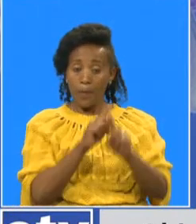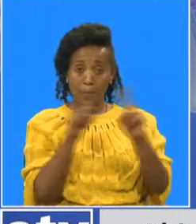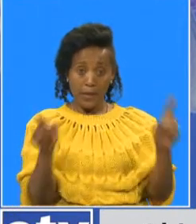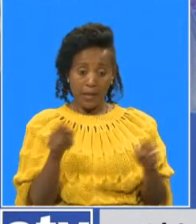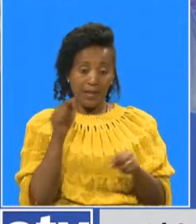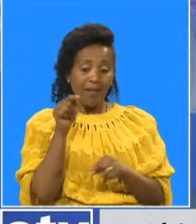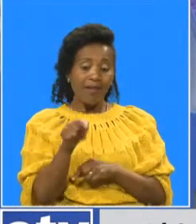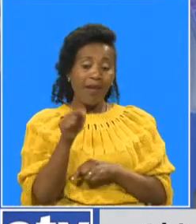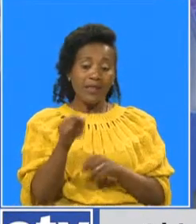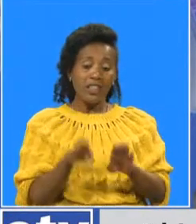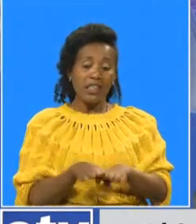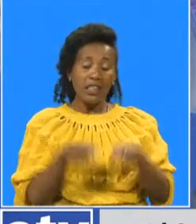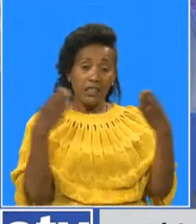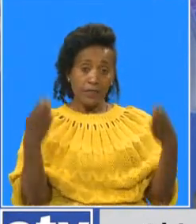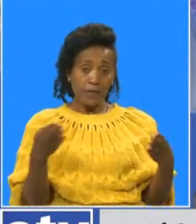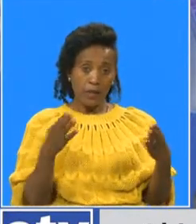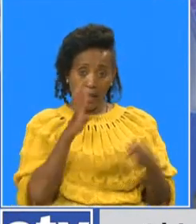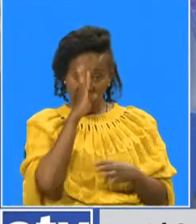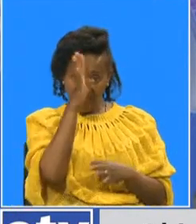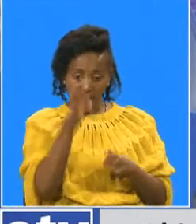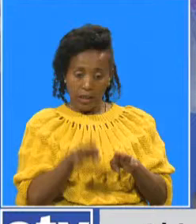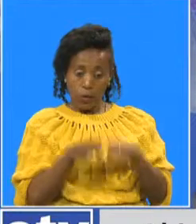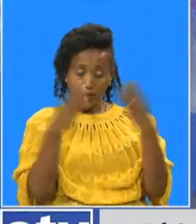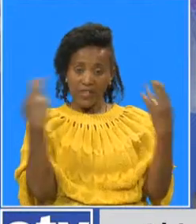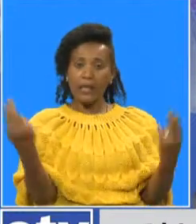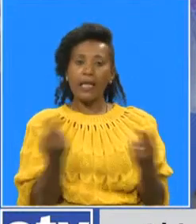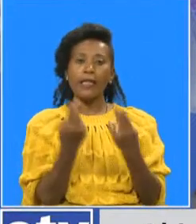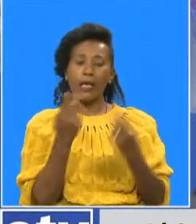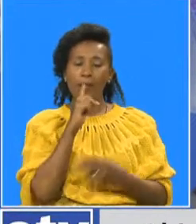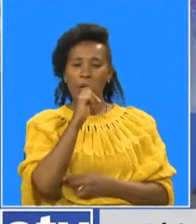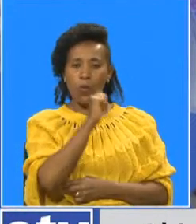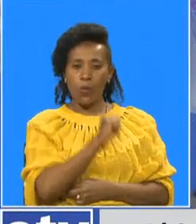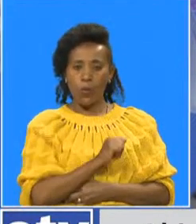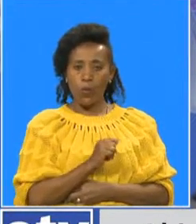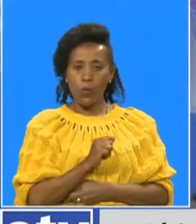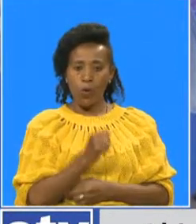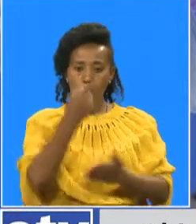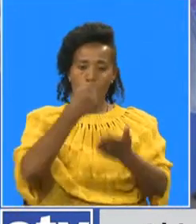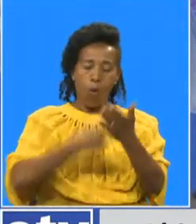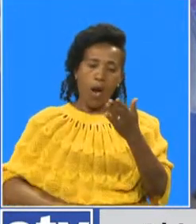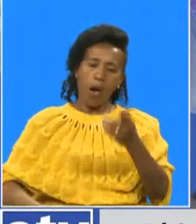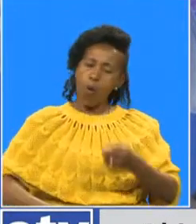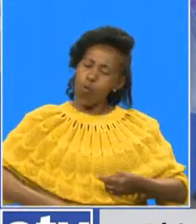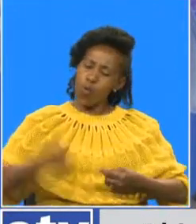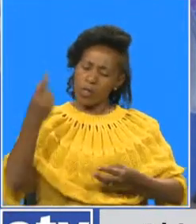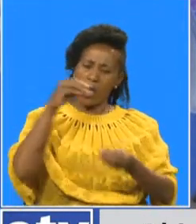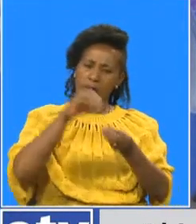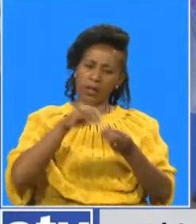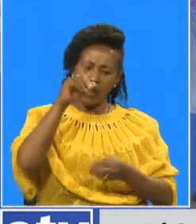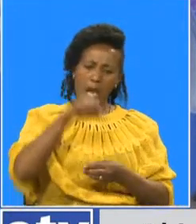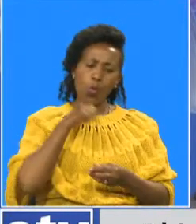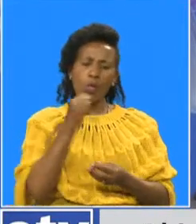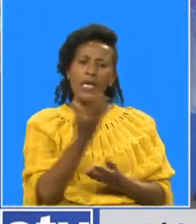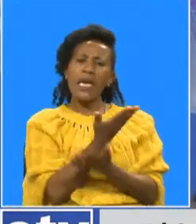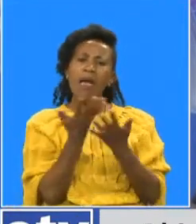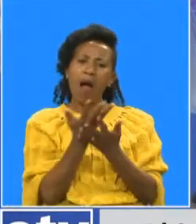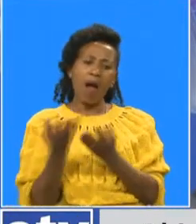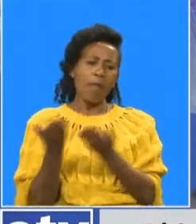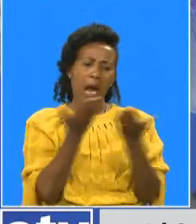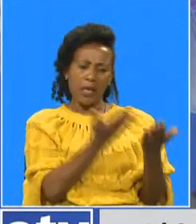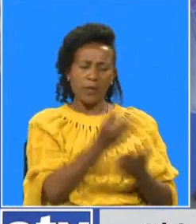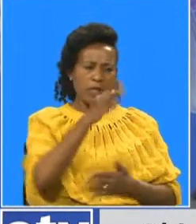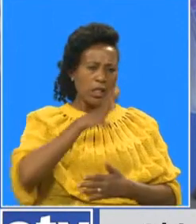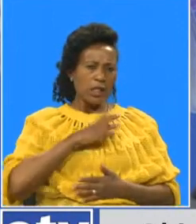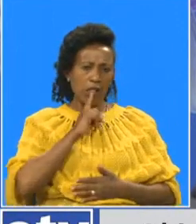በተለይ ያችን ክፍተት ነው የተፈጠረውን ክፍተት ተጠቅሞ ዋጋ የማስወደድ ያልሆነ እቃ ገበያ ላይ ማቅረብ